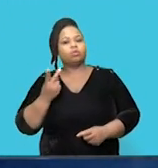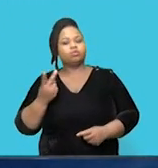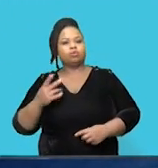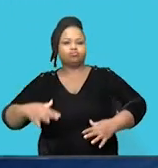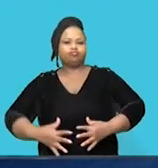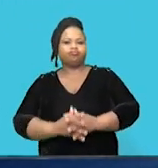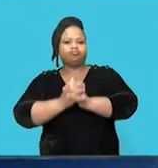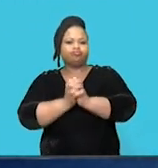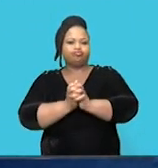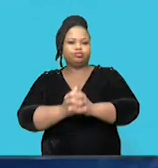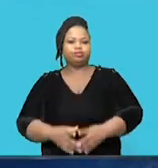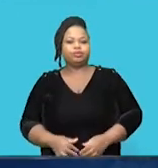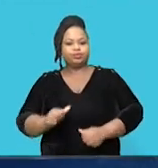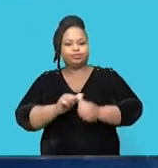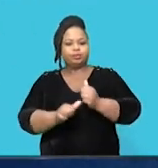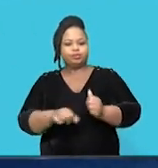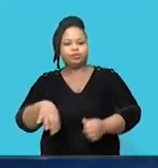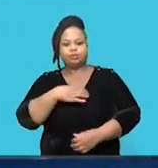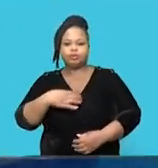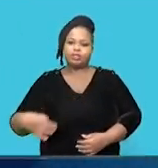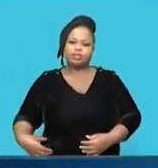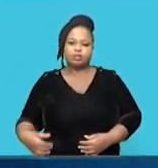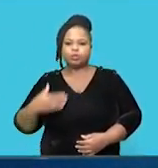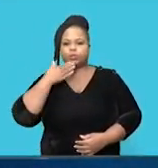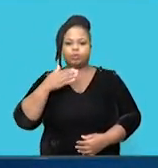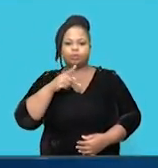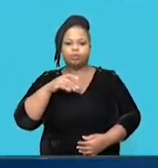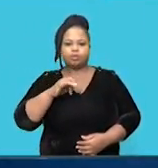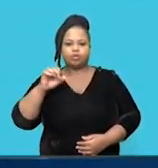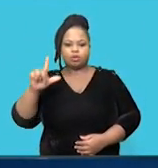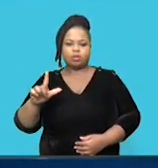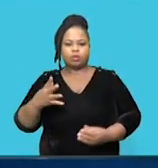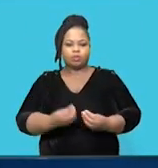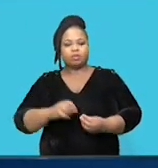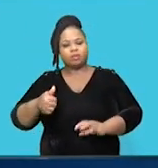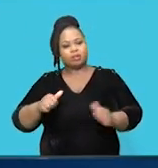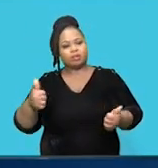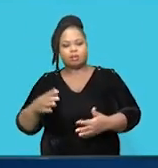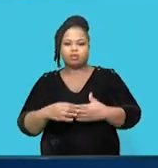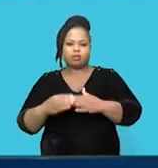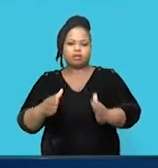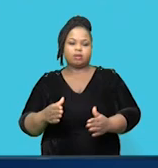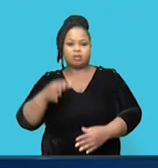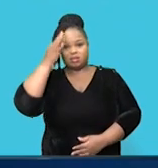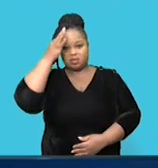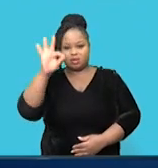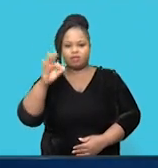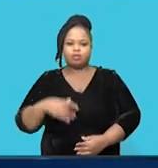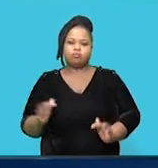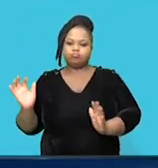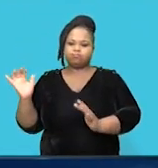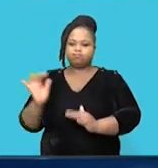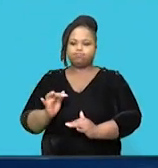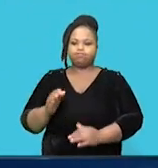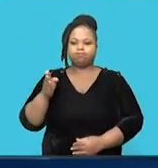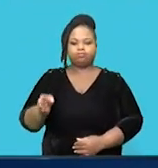kulo mxholo usekela mongameli welizwe uPaul Mashatile egunye neenkokheli zaseburhulumenteni. Bazibanda